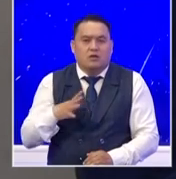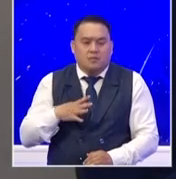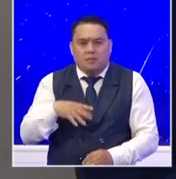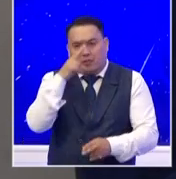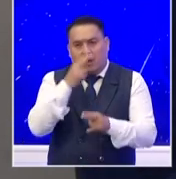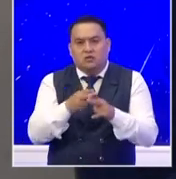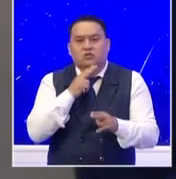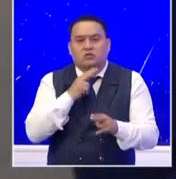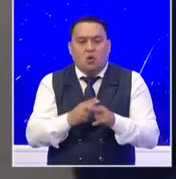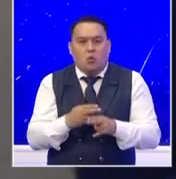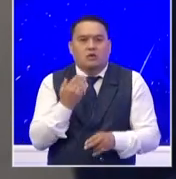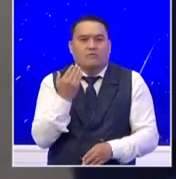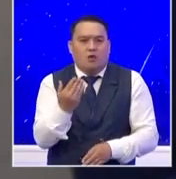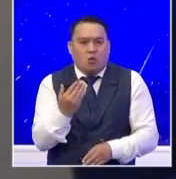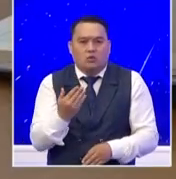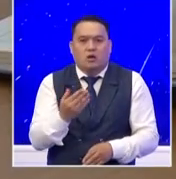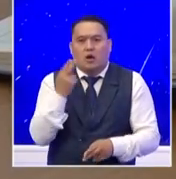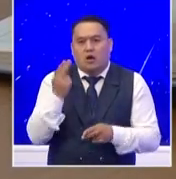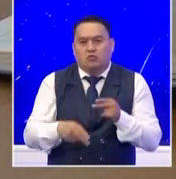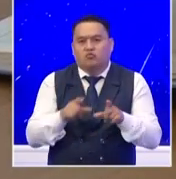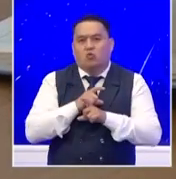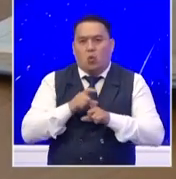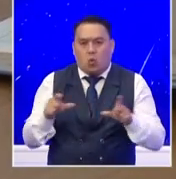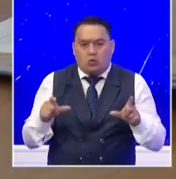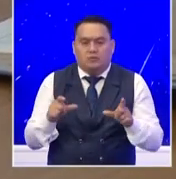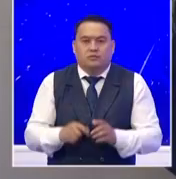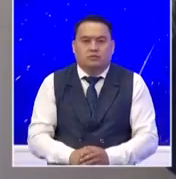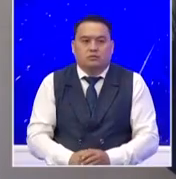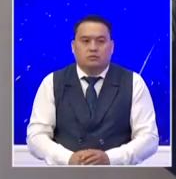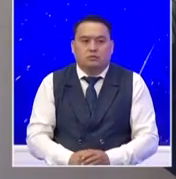братьями и сестрами, Ефросиня Великанова окончила школу 7-летку.